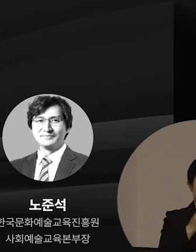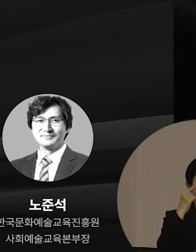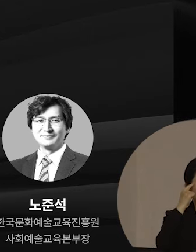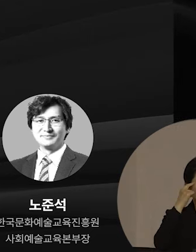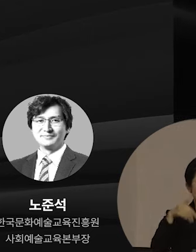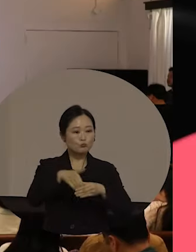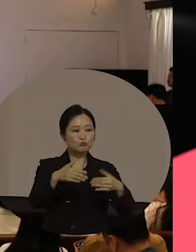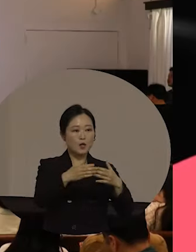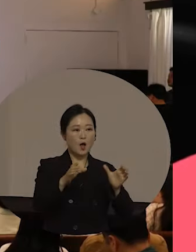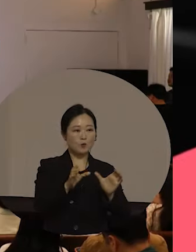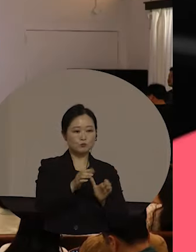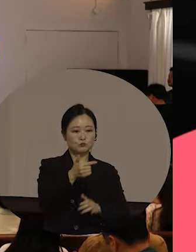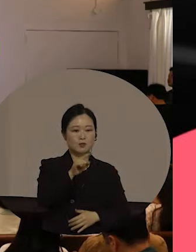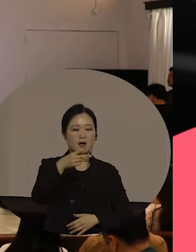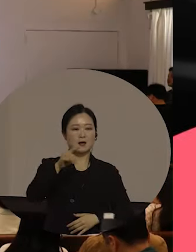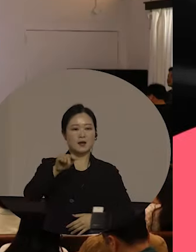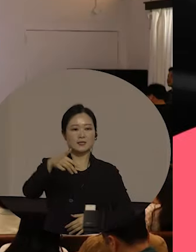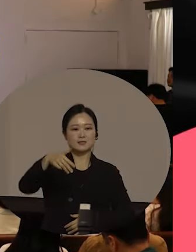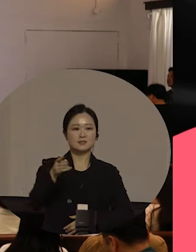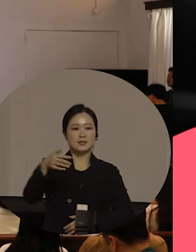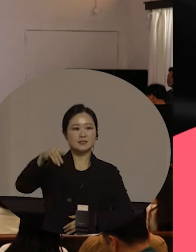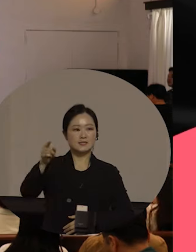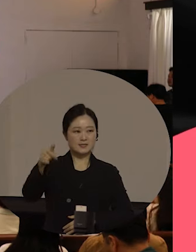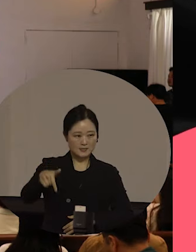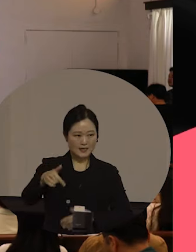문화부 나란체책 다리바자르